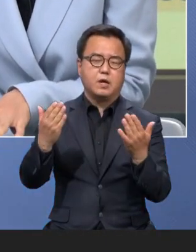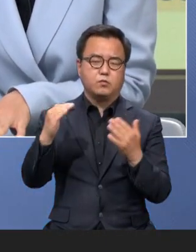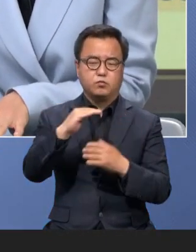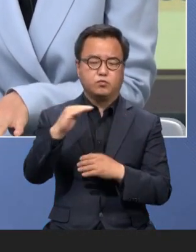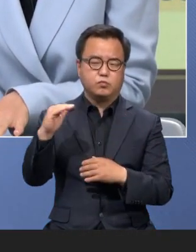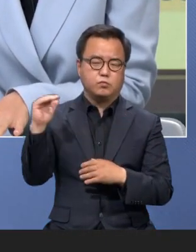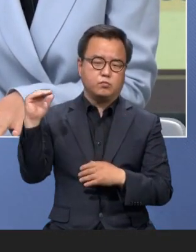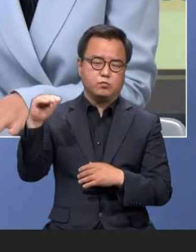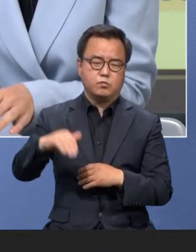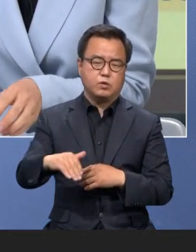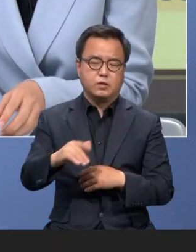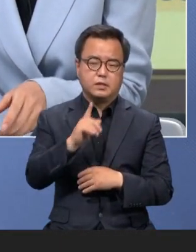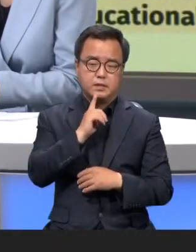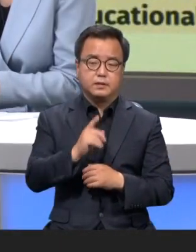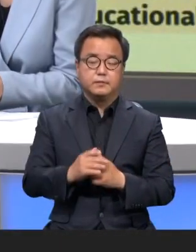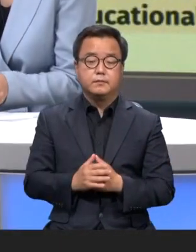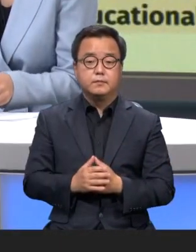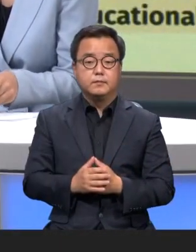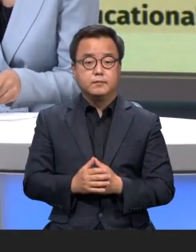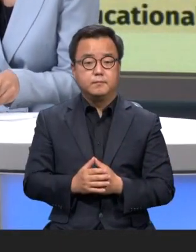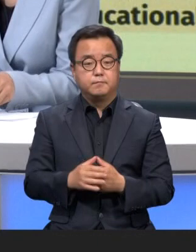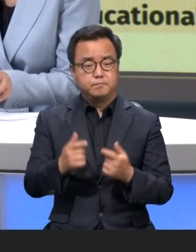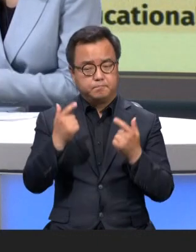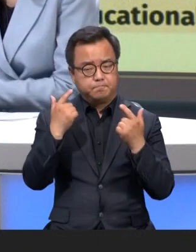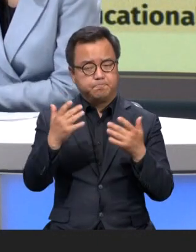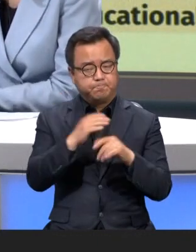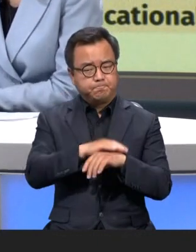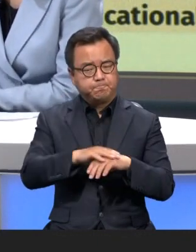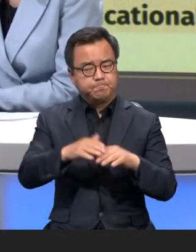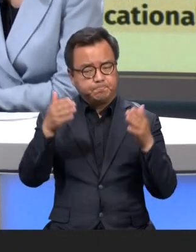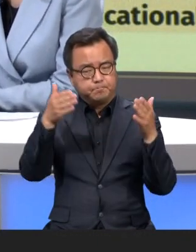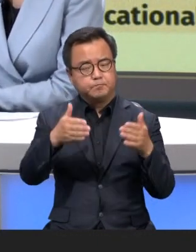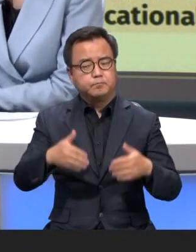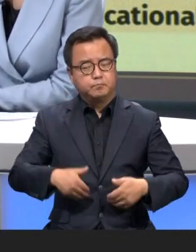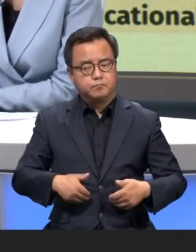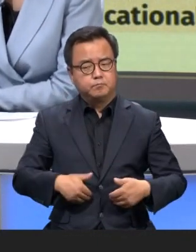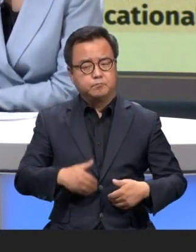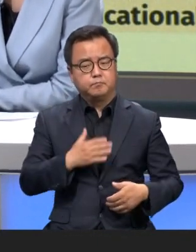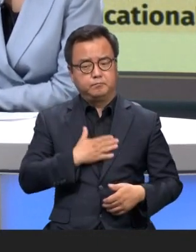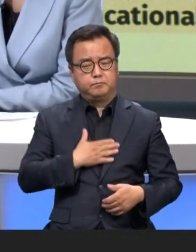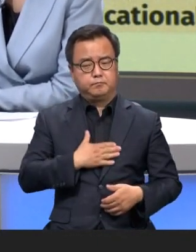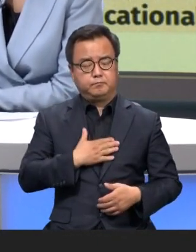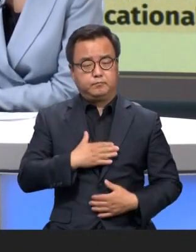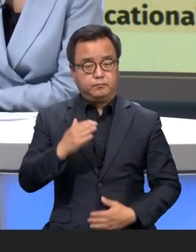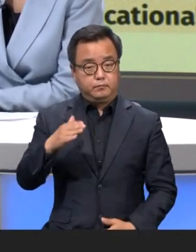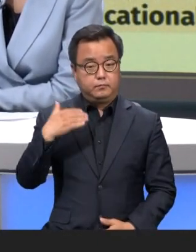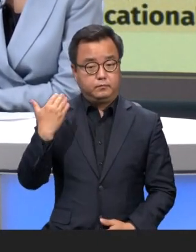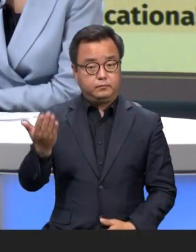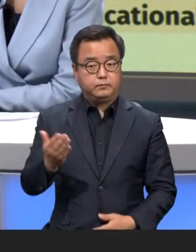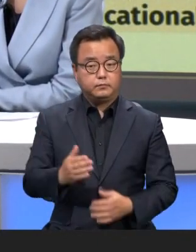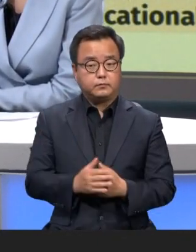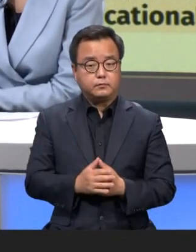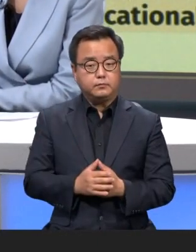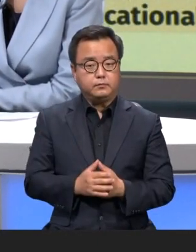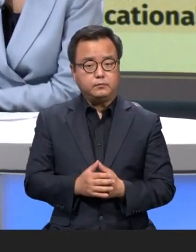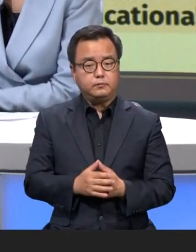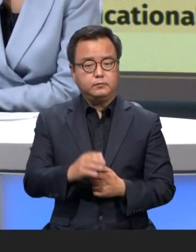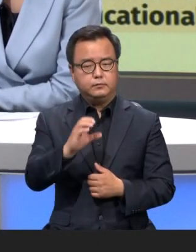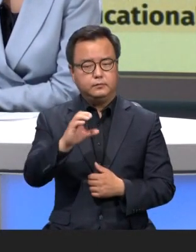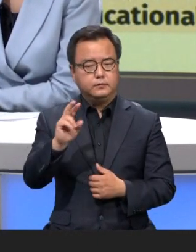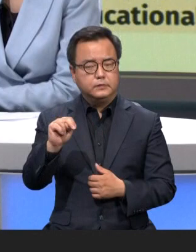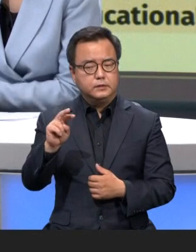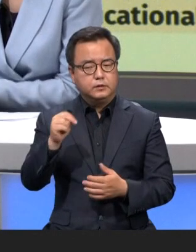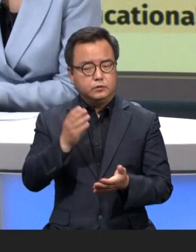경고하기도 했습니다 4 분명히 좀 해주시 해야 될 부분이라 생각이 들고요 다음 주제 로 넘어가 보면 요 cnn 보도를